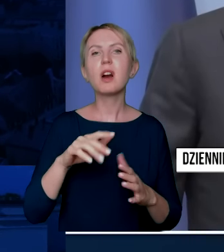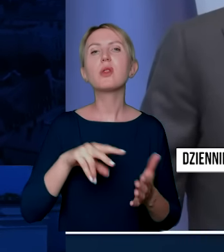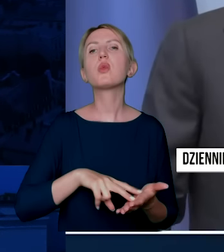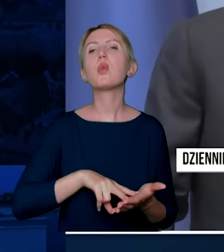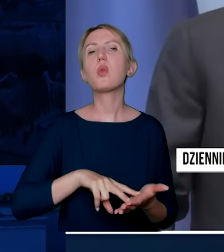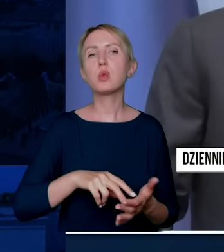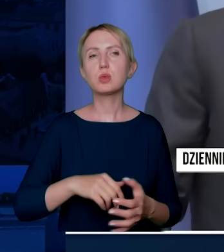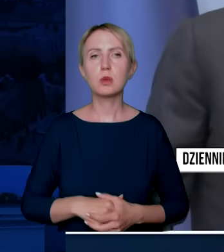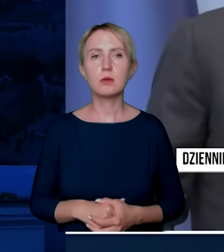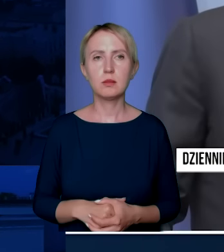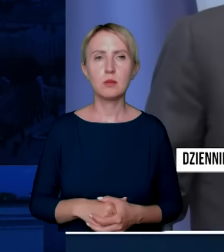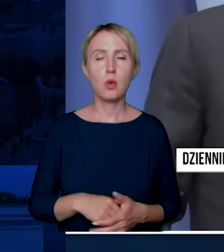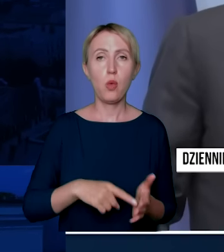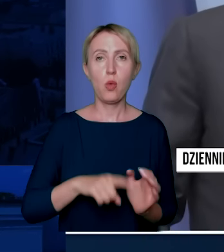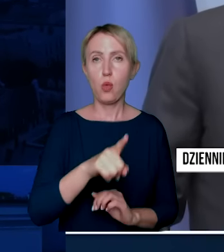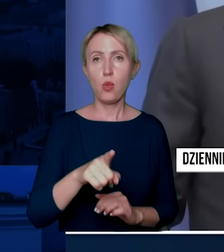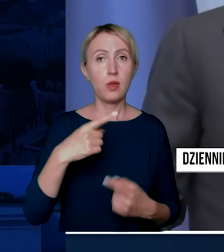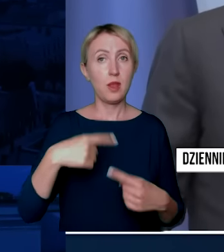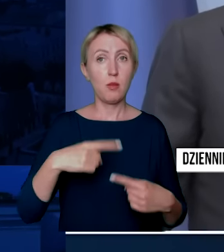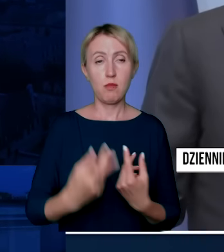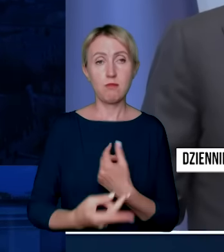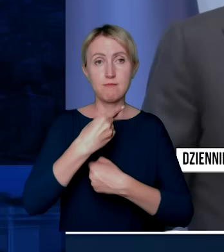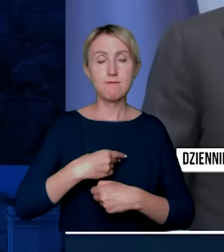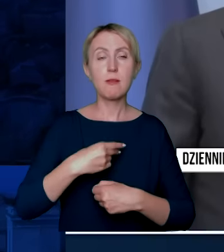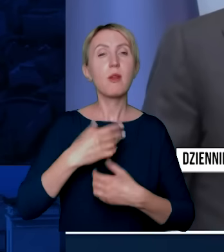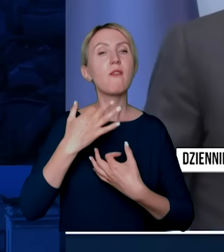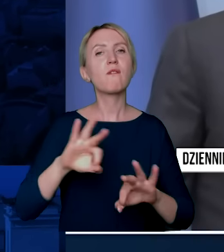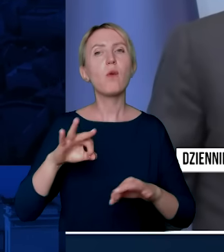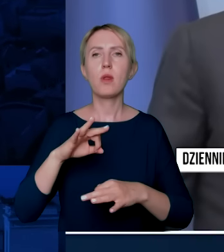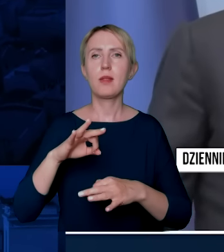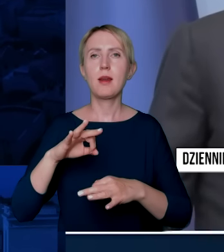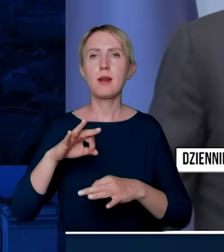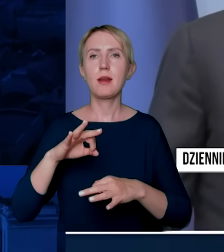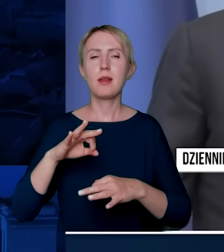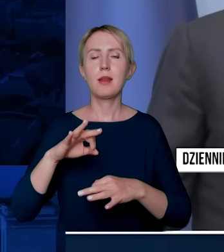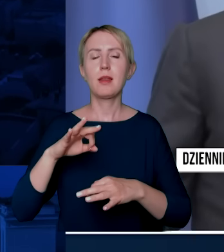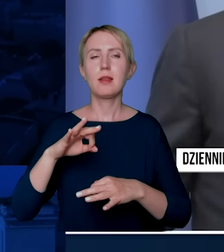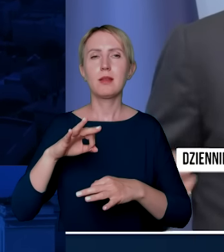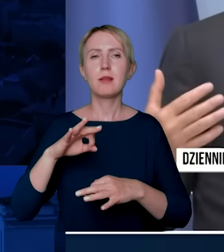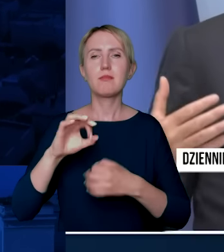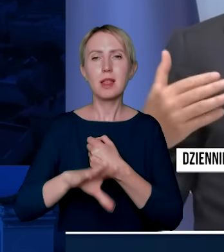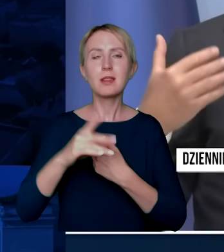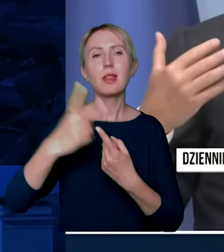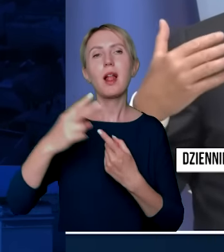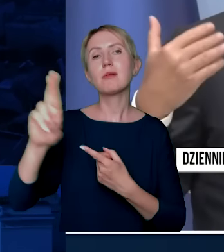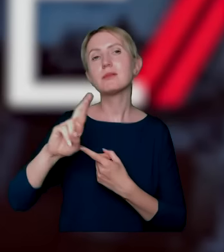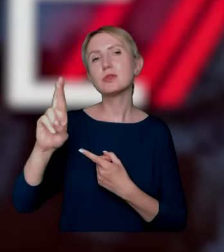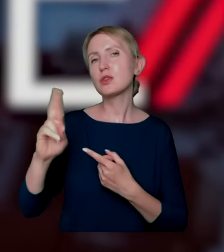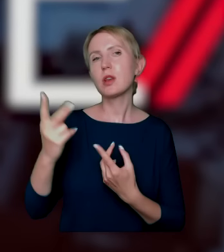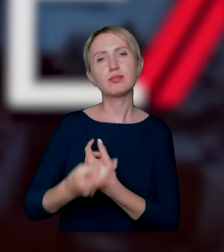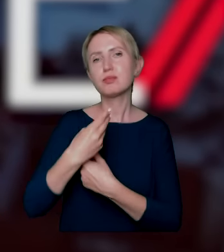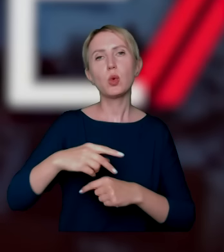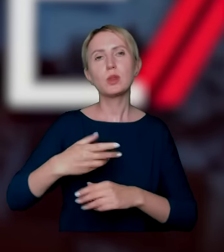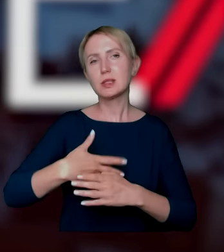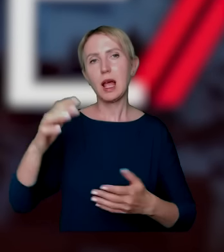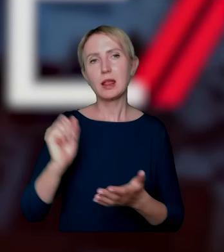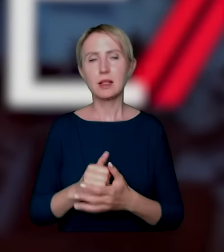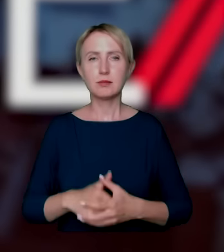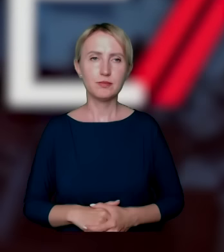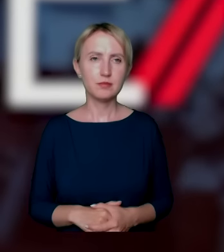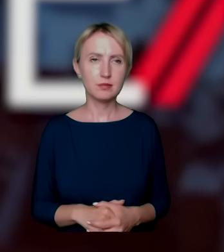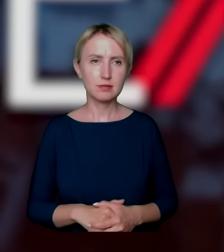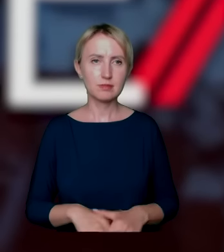bo to, że nie zostały wpuszczone wolne media, to, że nie zostały wpuszczona Telewizja Republika na konferencję premiera, to jest absolutny skandal. Tak naprawdę